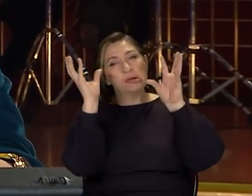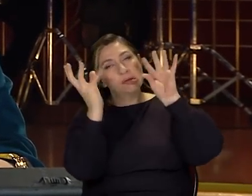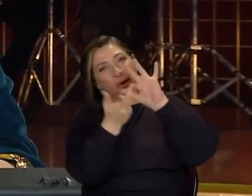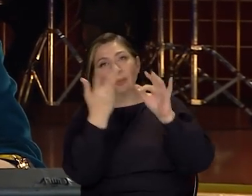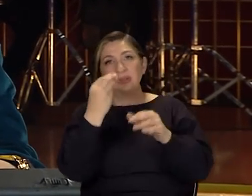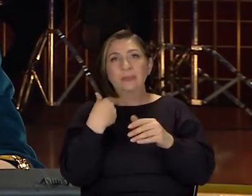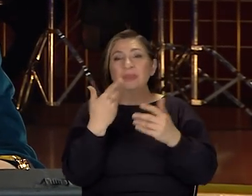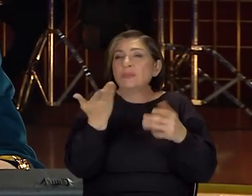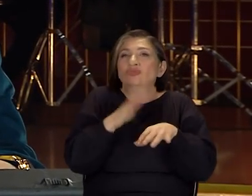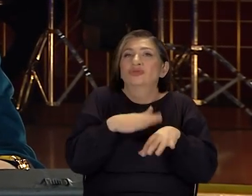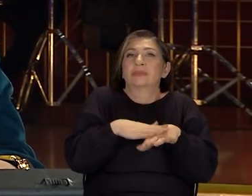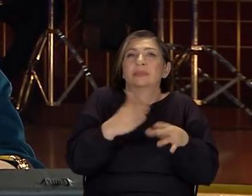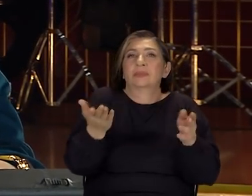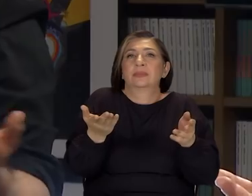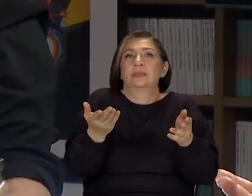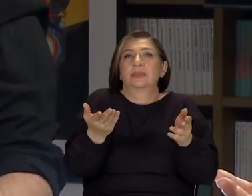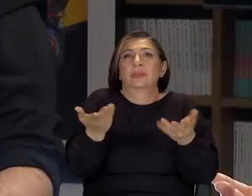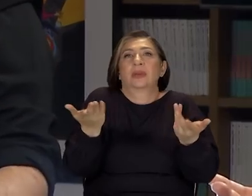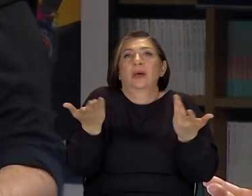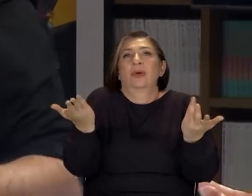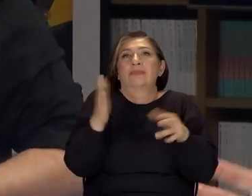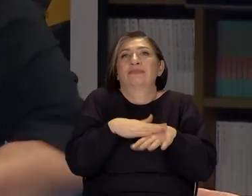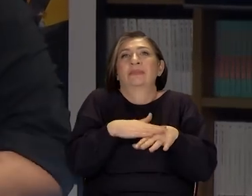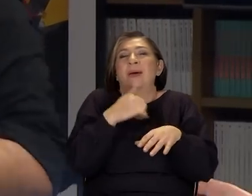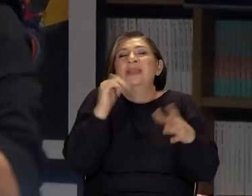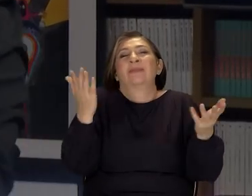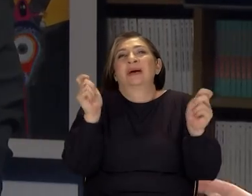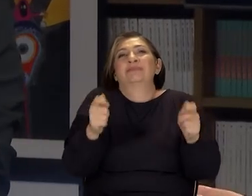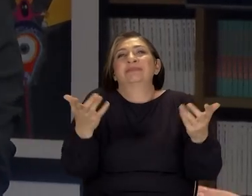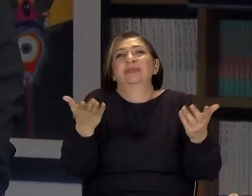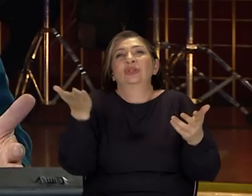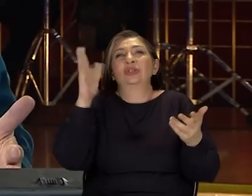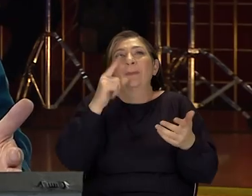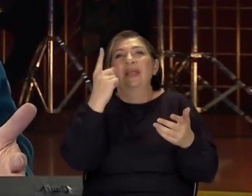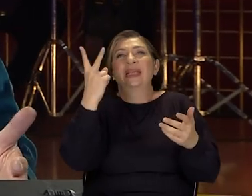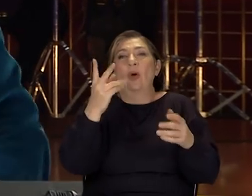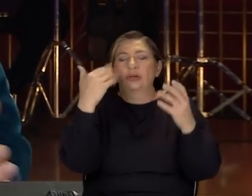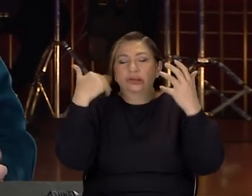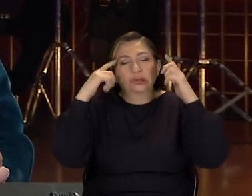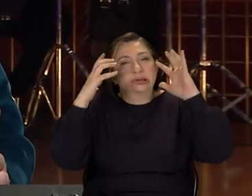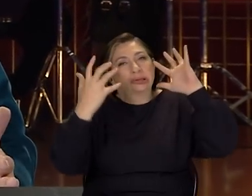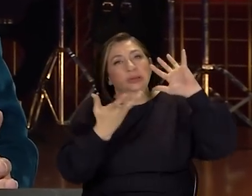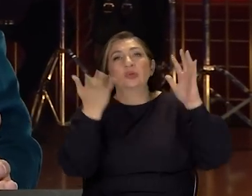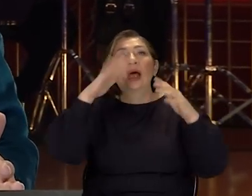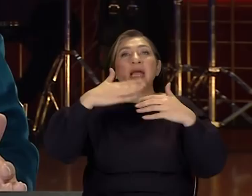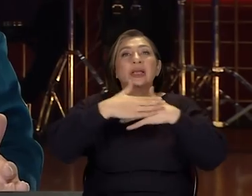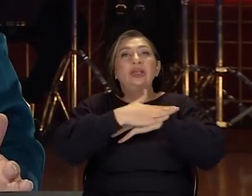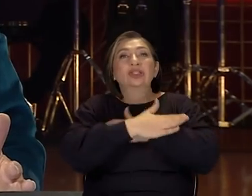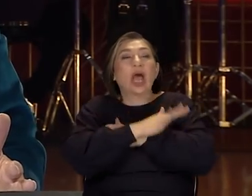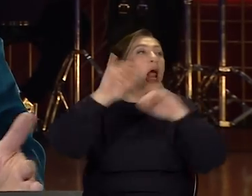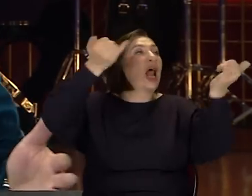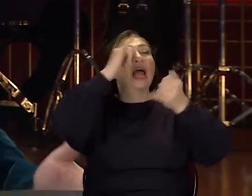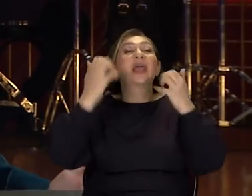kendimi. Ne yapacağım ondan sonra? Barışalım akşam. Ne yapalım? Yani ne yapacağız ondan sonra? 1'de 2'de o hale geleceğim. Sonra ne yapacağız? Gecelerde